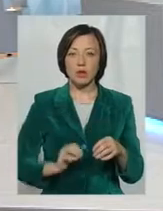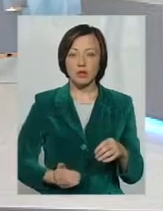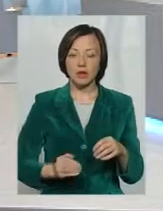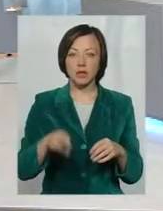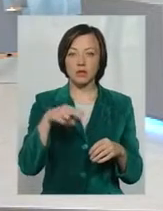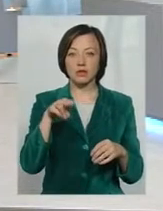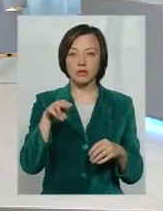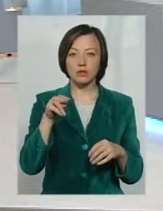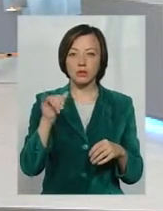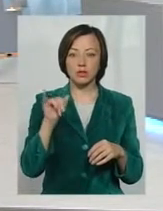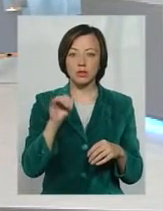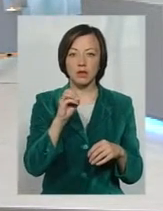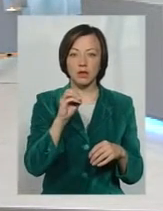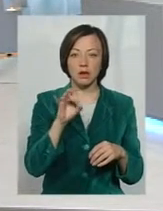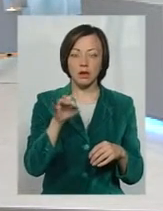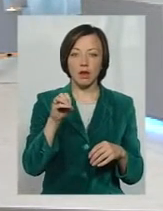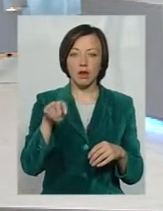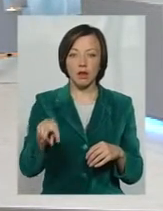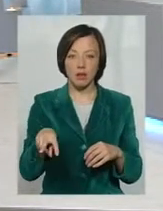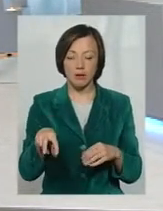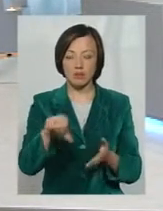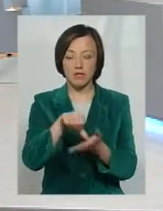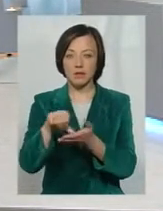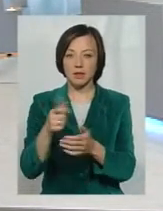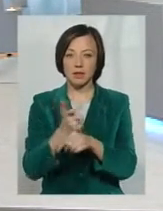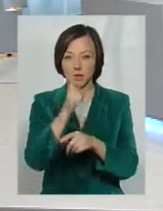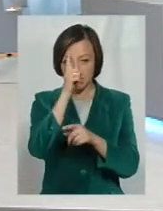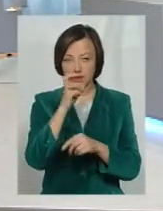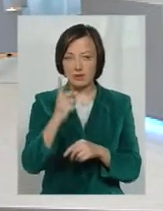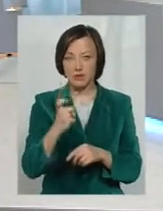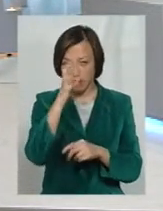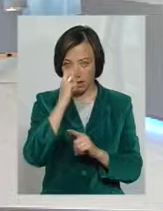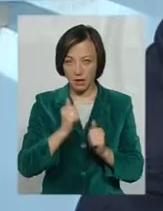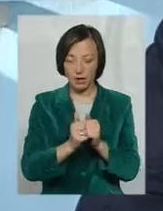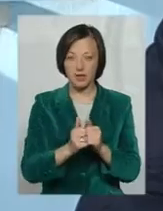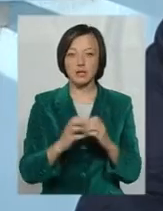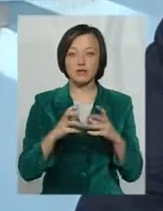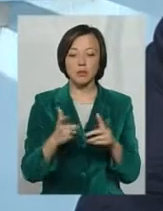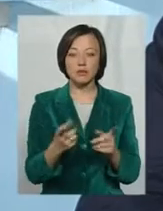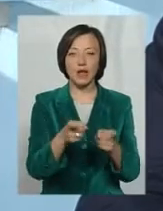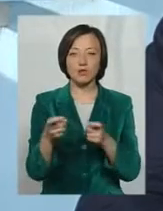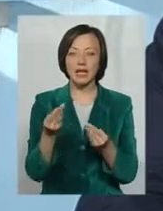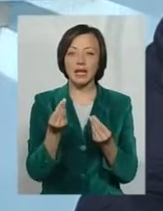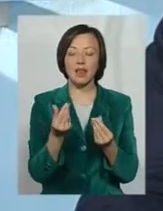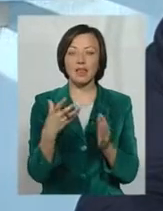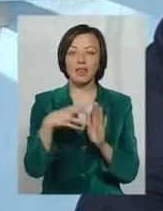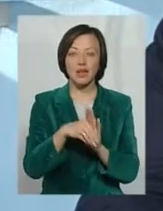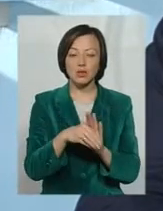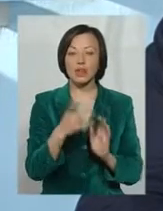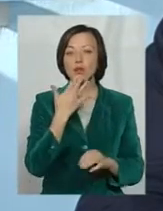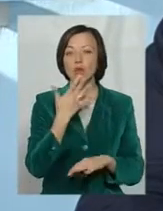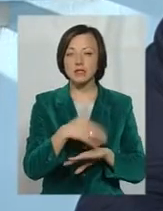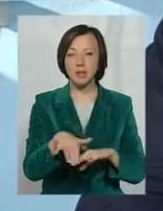має представництво більш ніж у 100 країнах світу, якраз для того, щоб залучити іноземних інвесторів. Адже